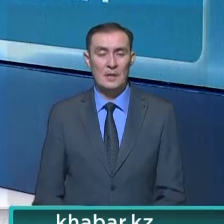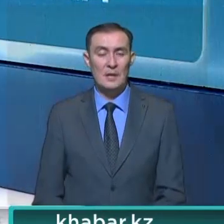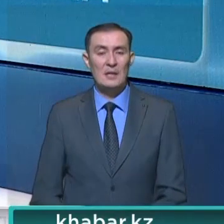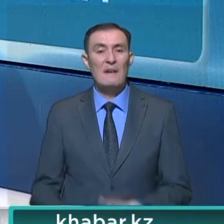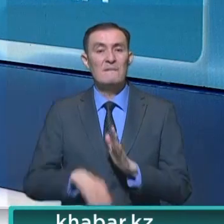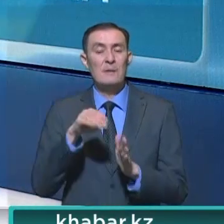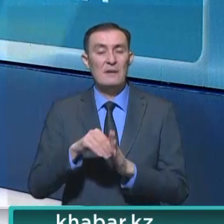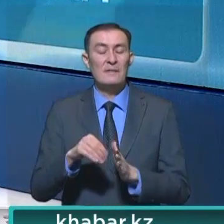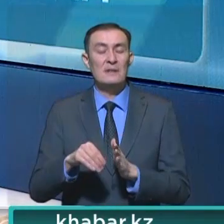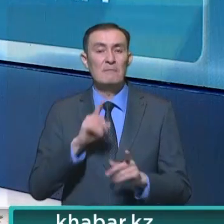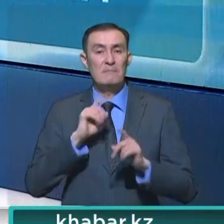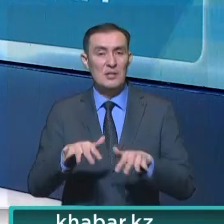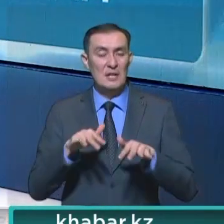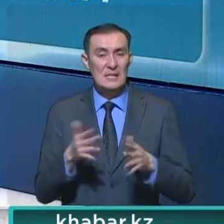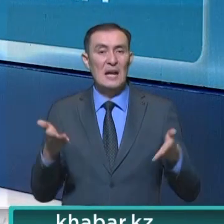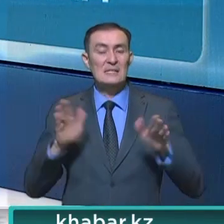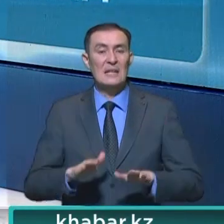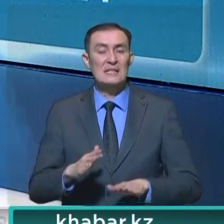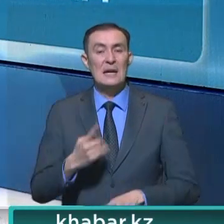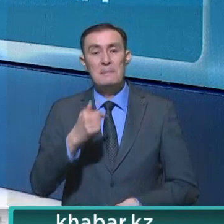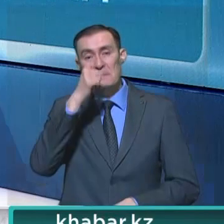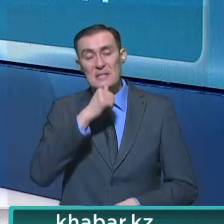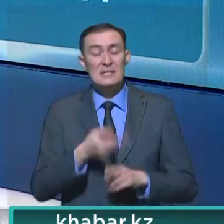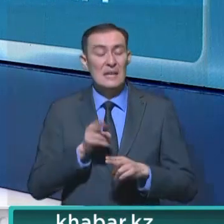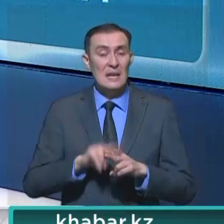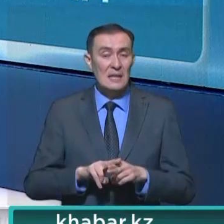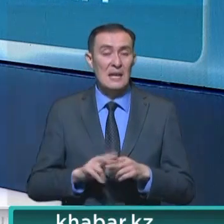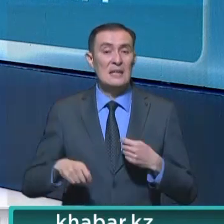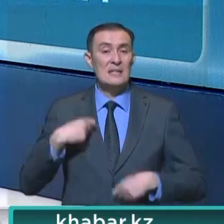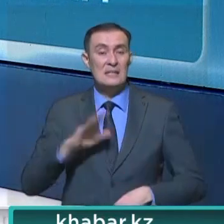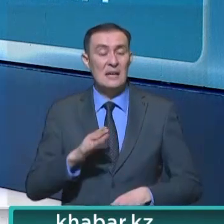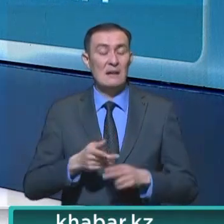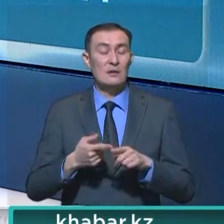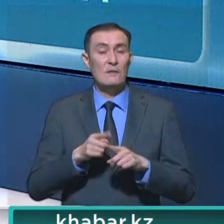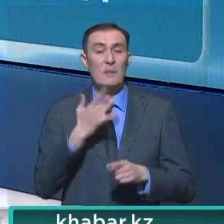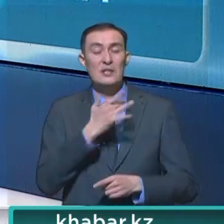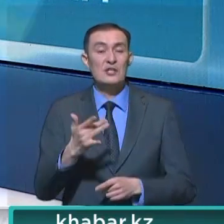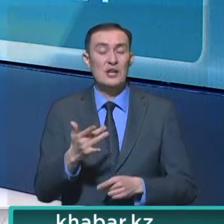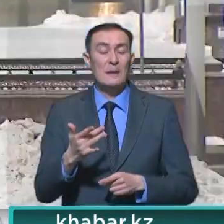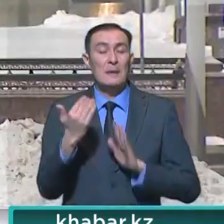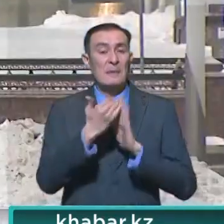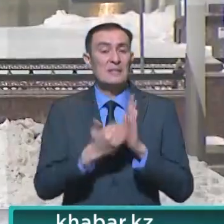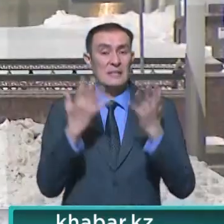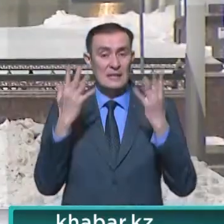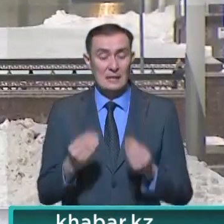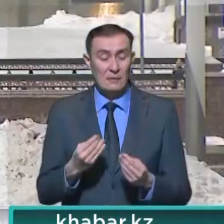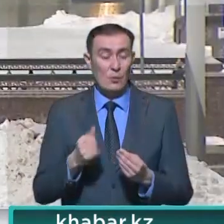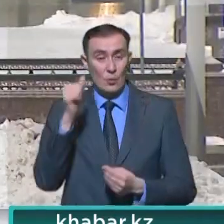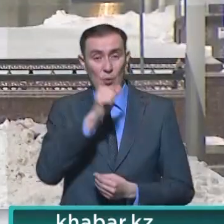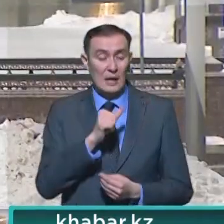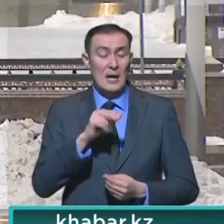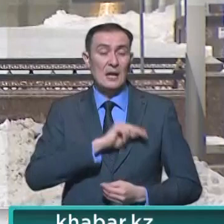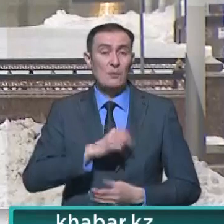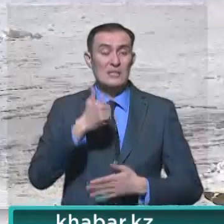внеочередных выборов депутатов Мажилиса осталось немногим больше месяца, и это событие не зря называют главным в политической повестке этого года. По итогам работы